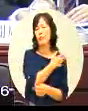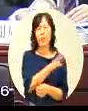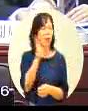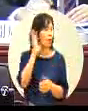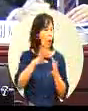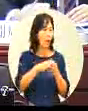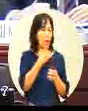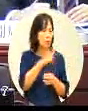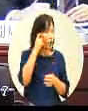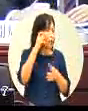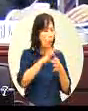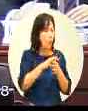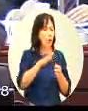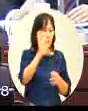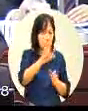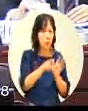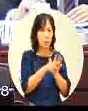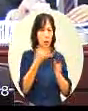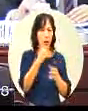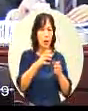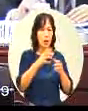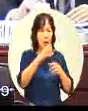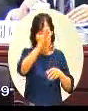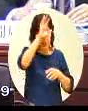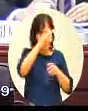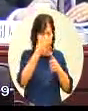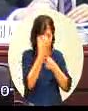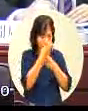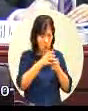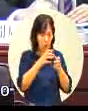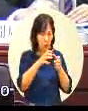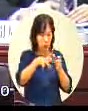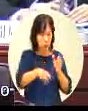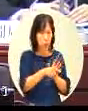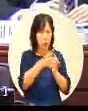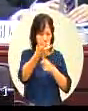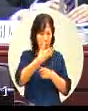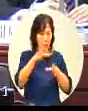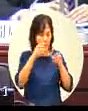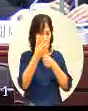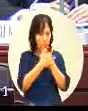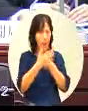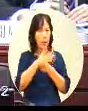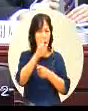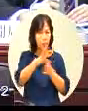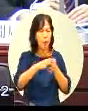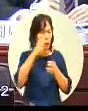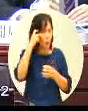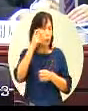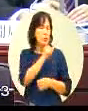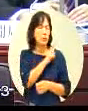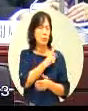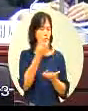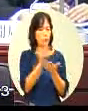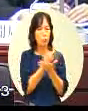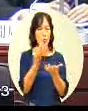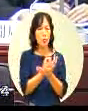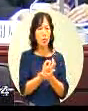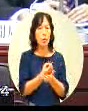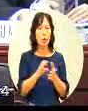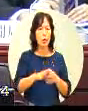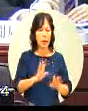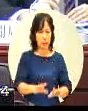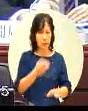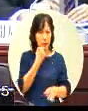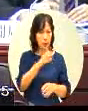关心，疾病管制局也给我们若干的资源，不过我觉得这些都不够。我们现在今